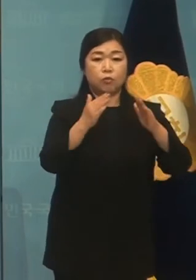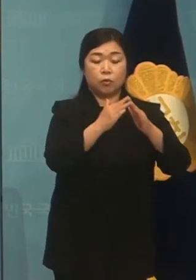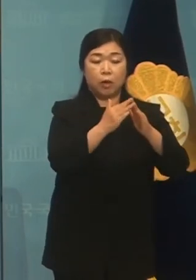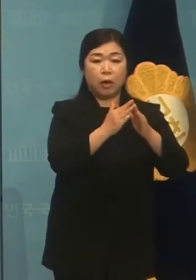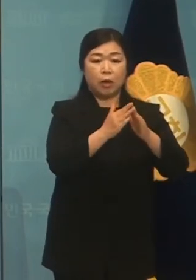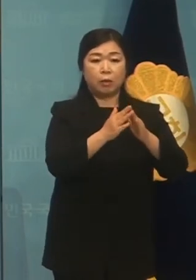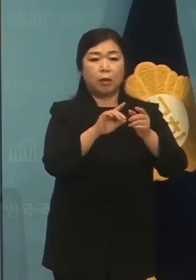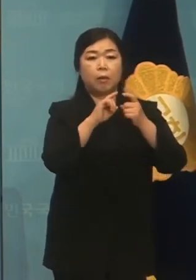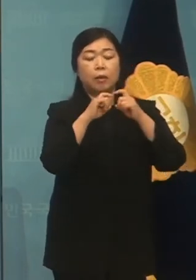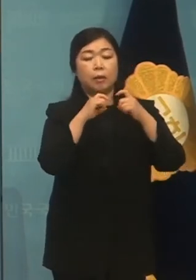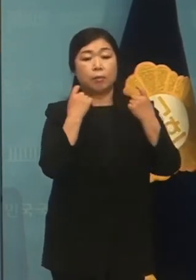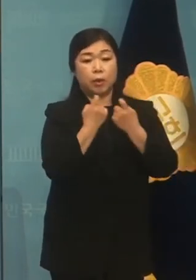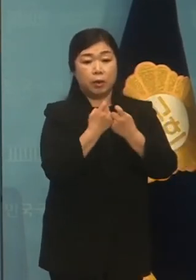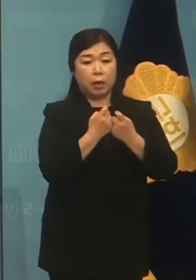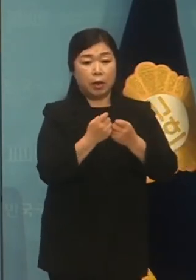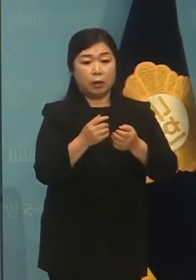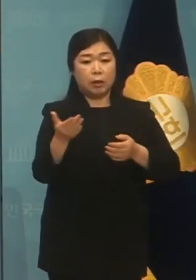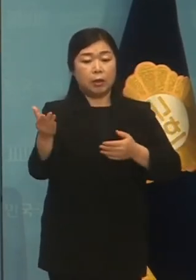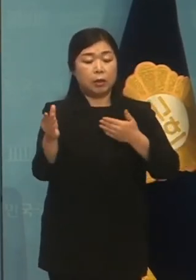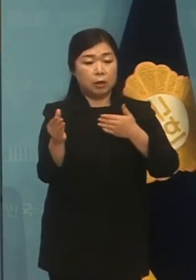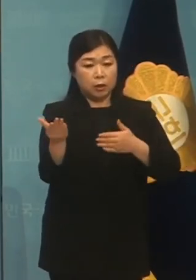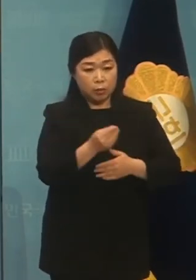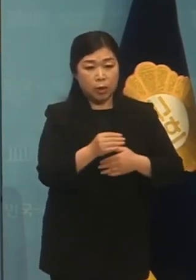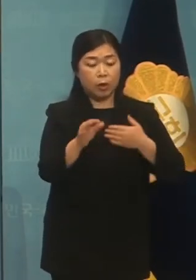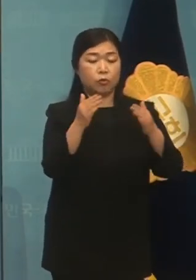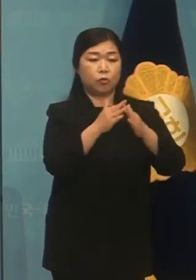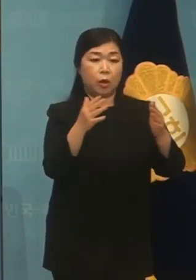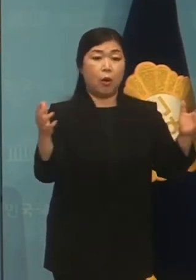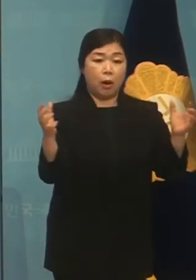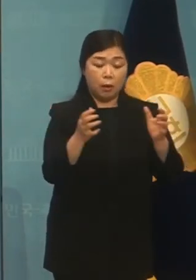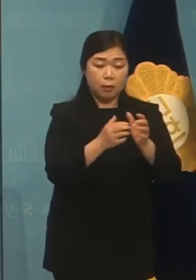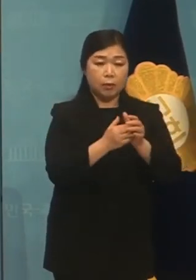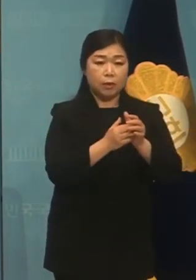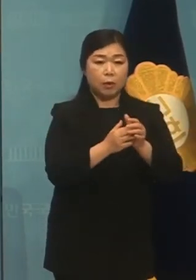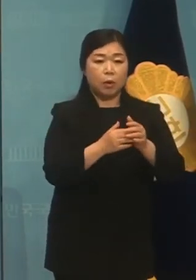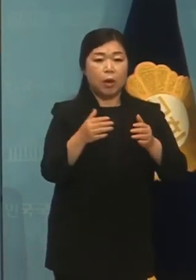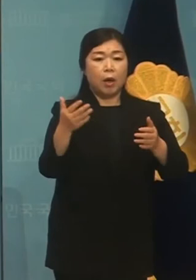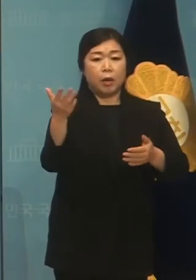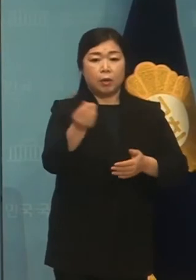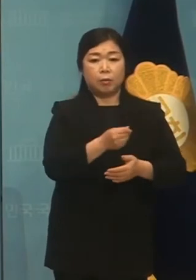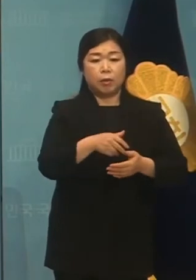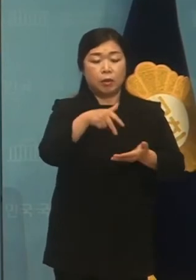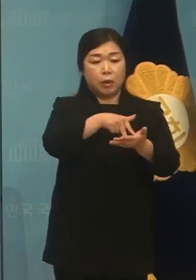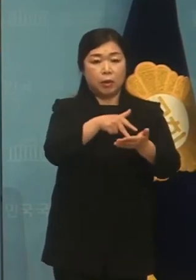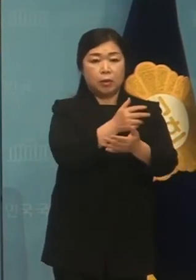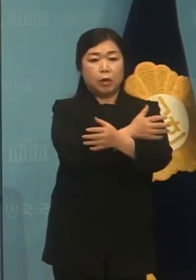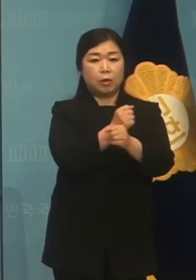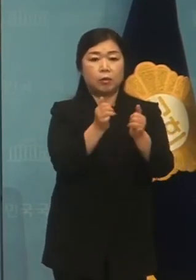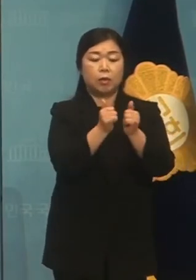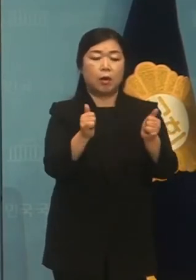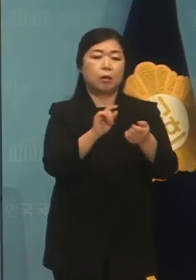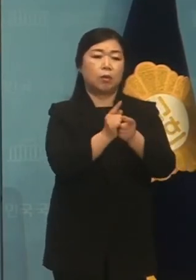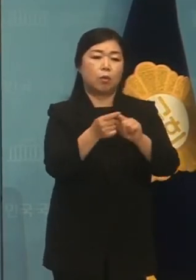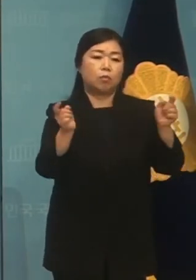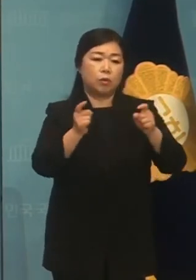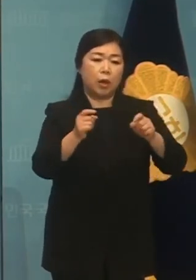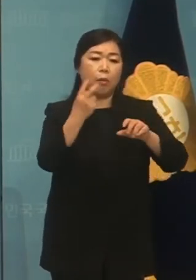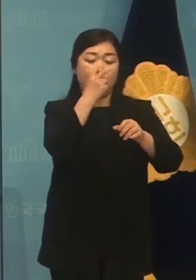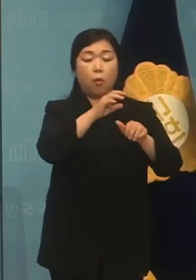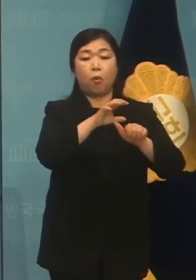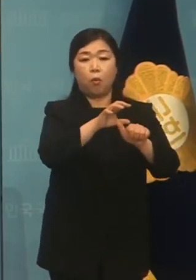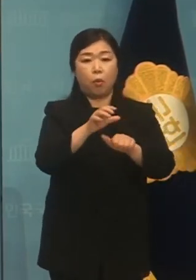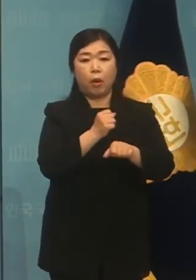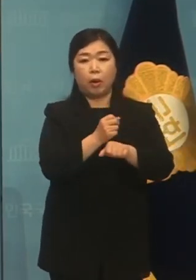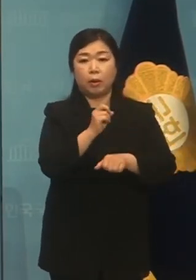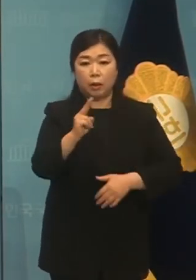임대주택과 민간 임대주택까지 포함한 관리, 임대차 공정 보호 등 이런 부분을 하는 주택청을